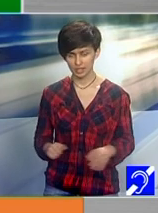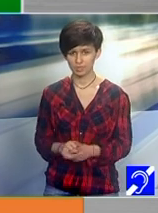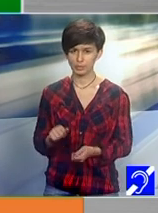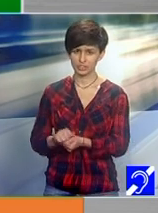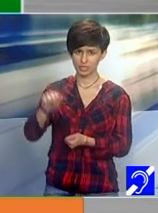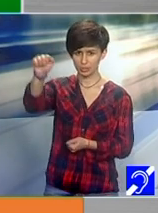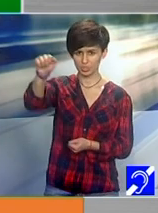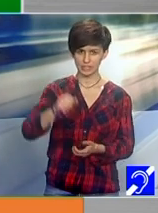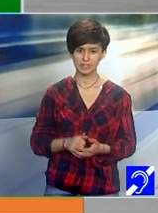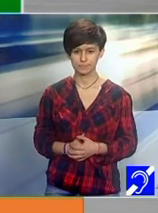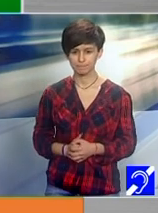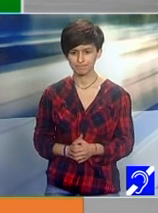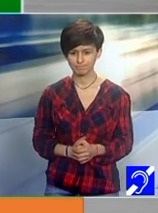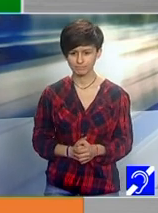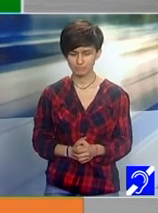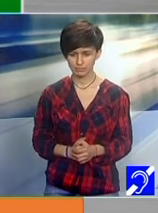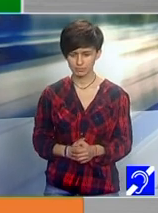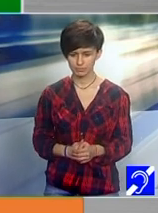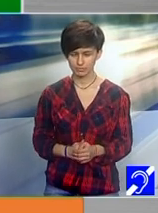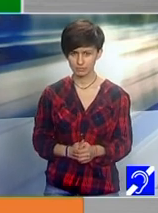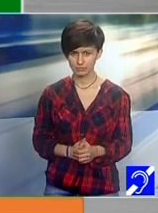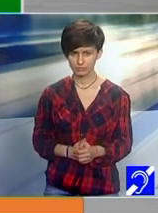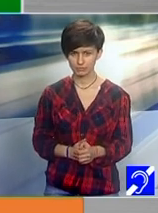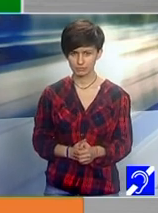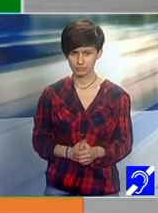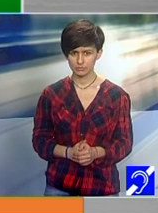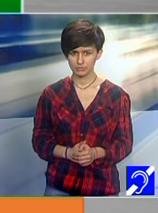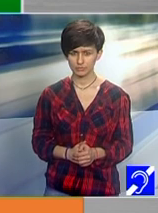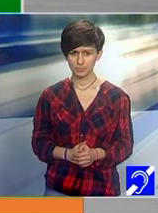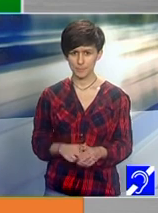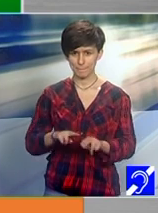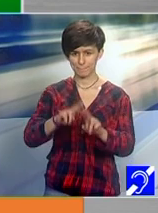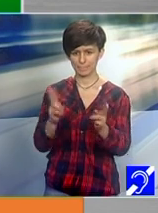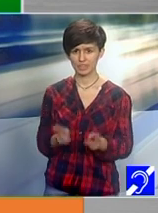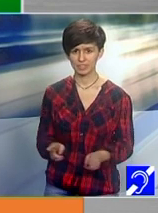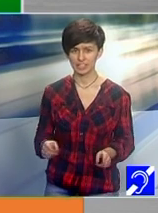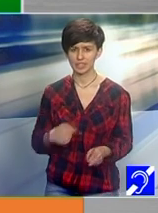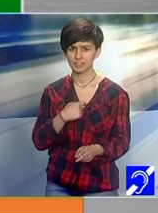se poate. Deci în federația dumneavoastră. Da, în federația noastră sunt toate